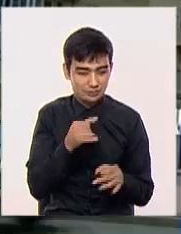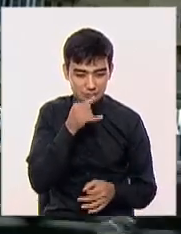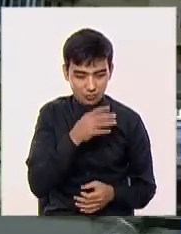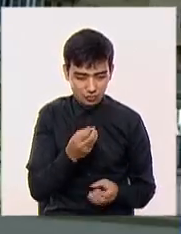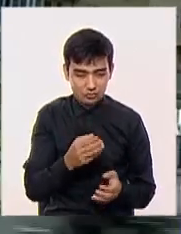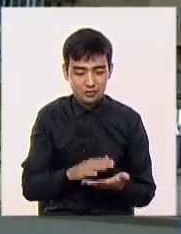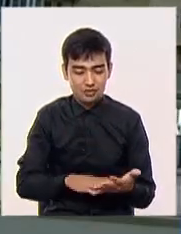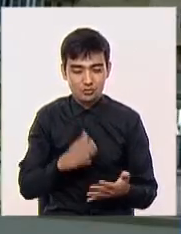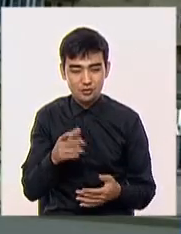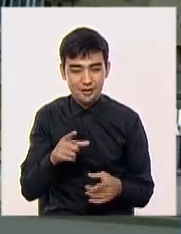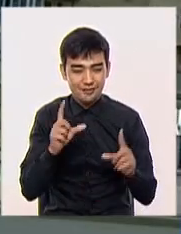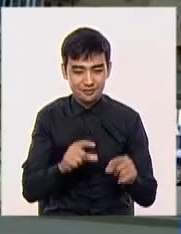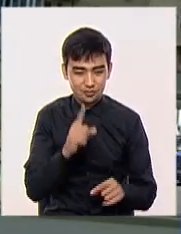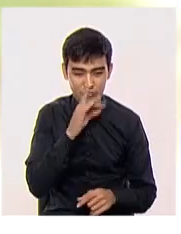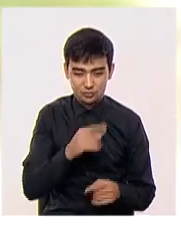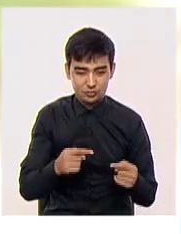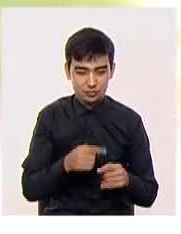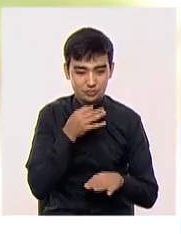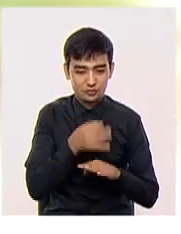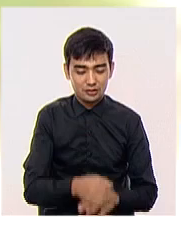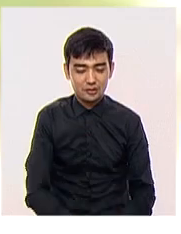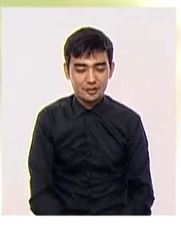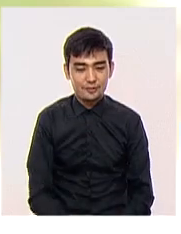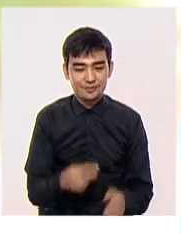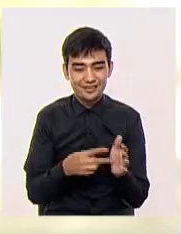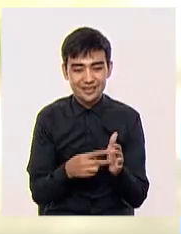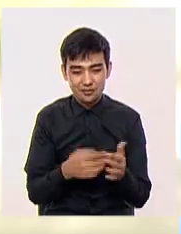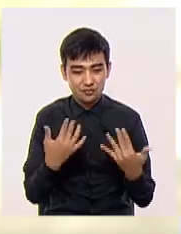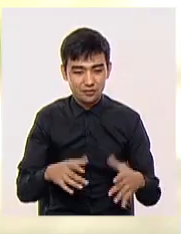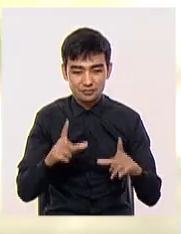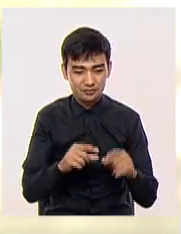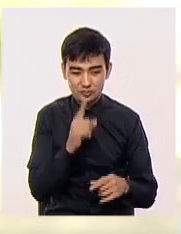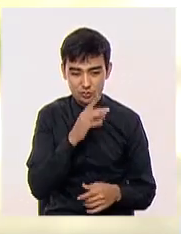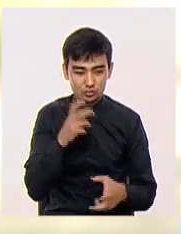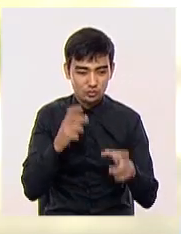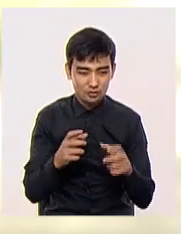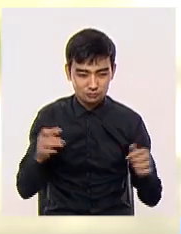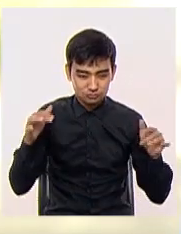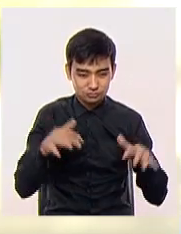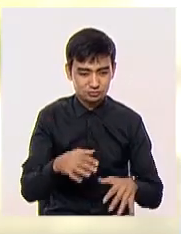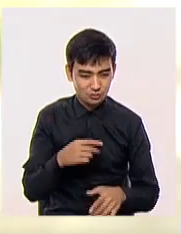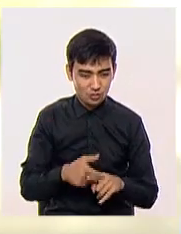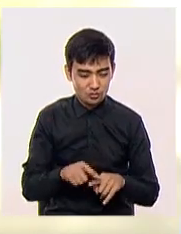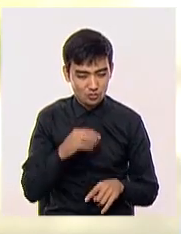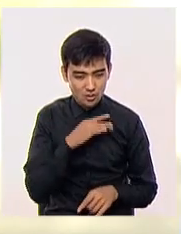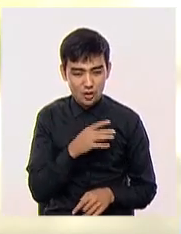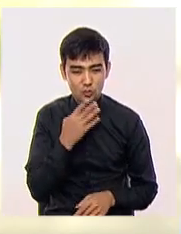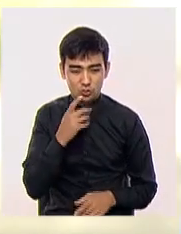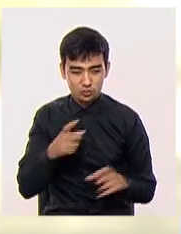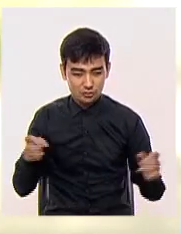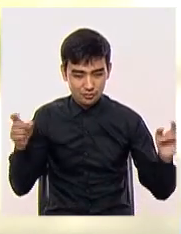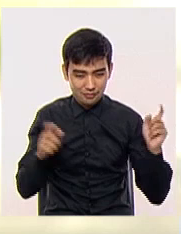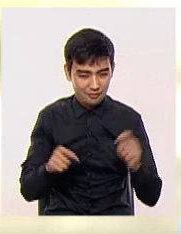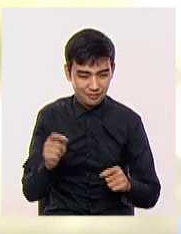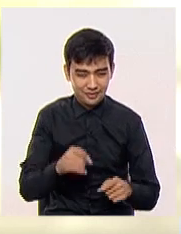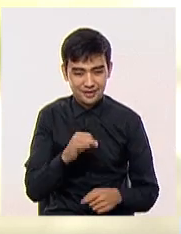жалдау құнының төмендемейтінін нақты айтты. Bu yerde baga hiç kaşan tüspit. Studentler katto şoğurlangan, turistler katto şoğurlangan,